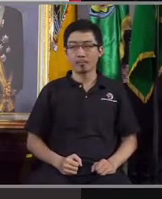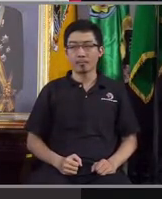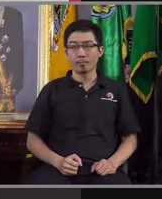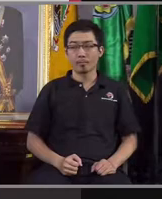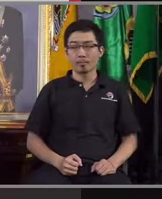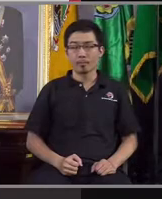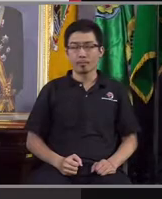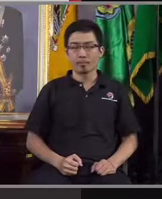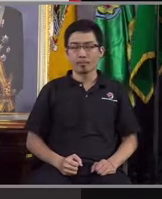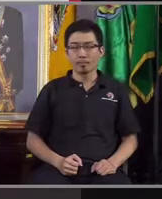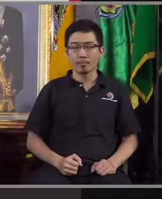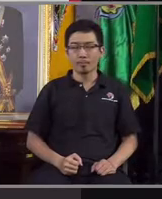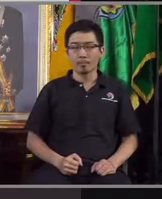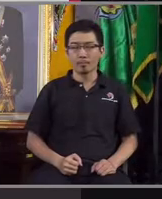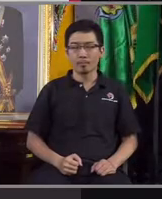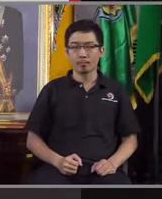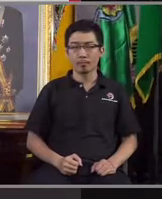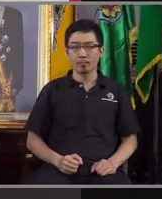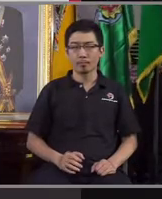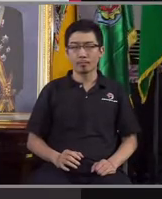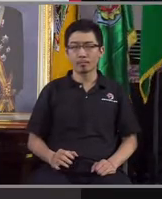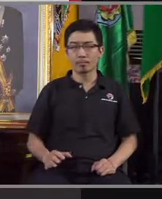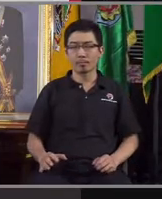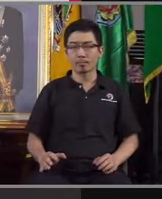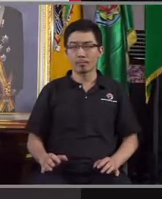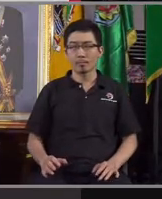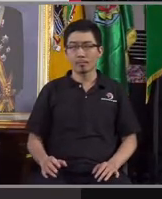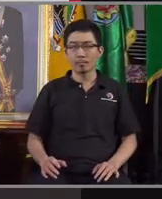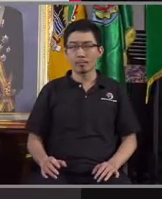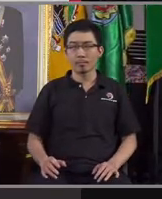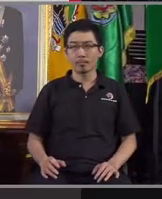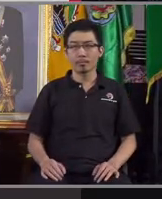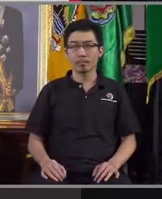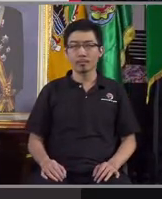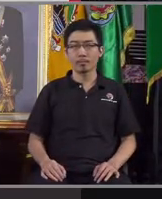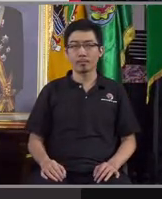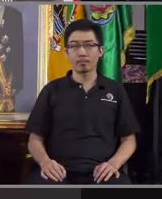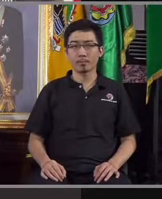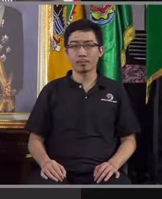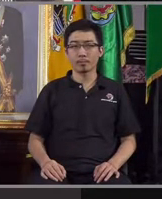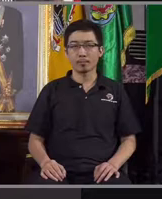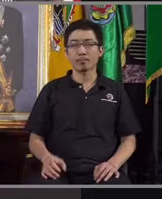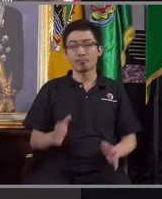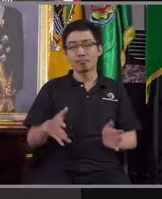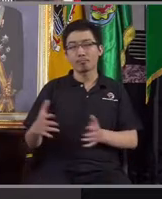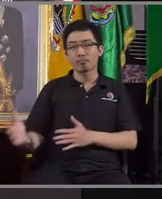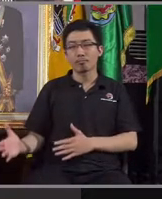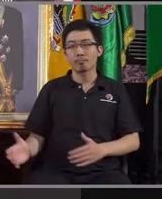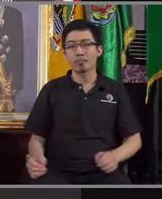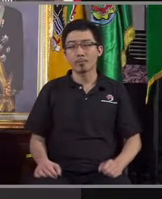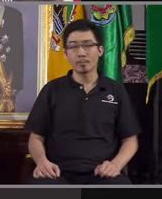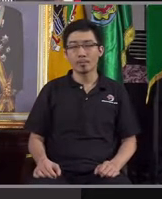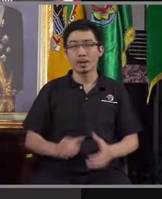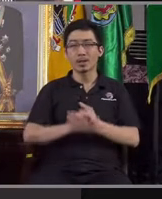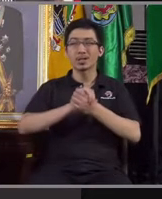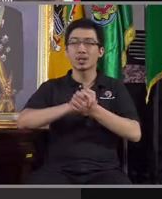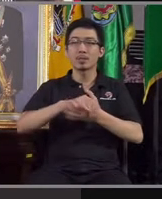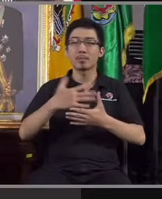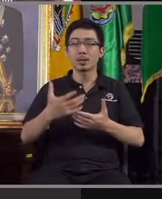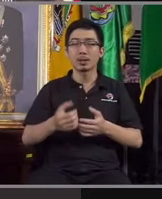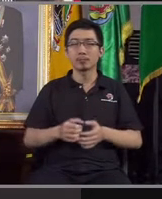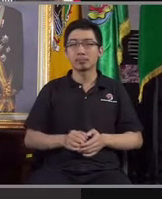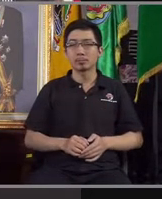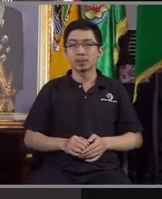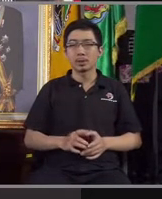saja, tidak usah sampai ke kabupaten, dan itu dilaksanakan dengan gratis. Slide berikutnya, ini adalah kerjasama kita dengan